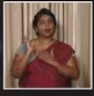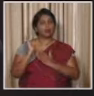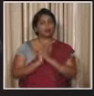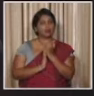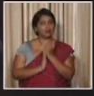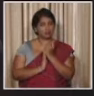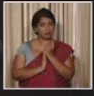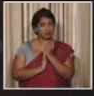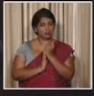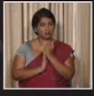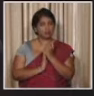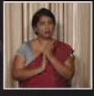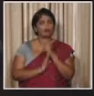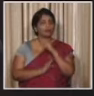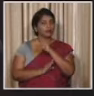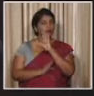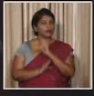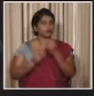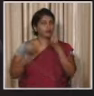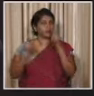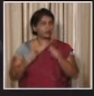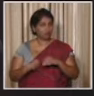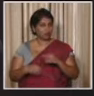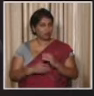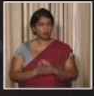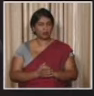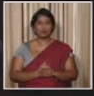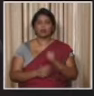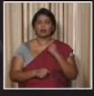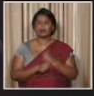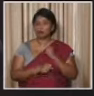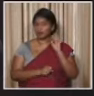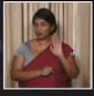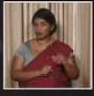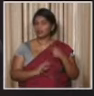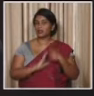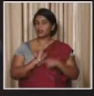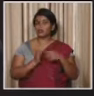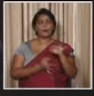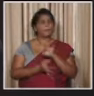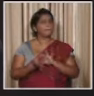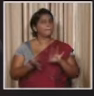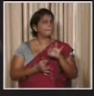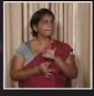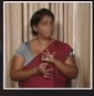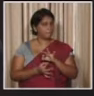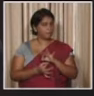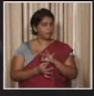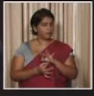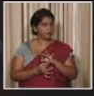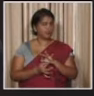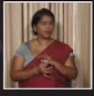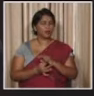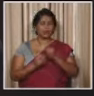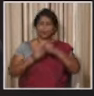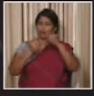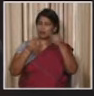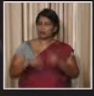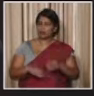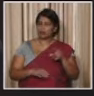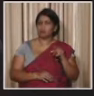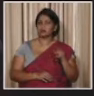අයිතිවාසිකම් ඔවුන්ට අහිමිකොට රජය විසින්ම රටේ ප්‍රජාතන්ත්‍රවාදය වලපල්ලට